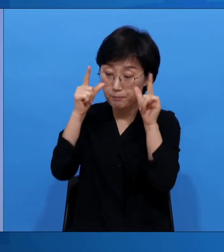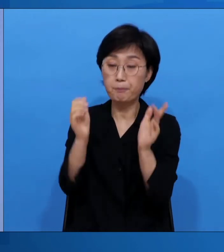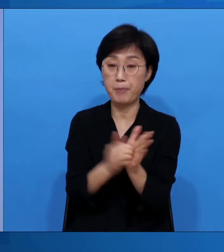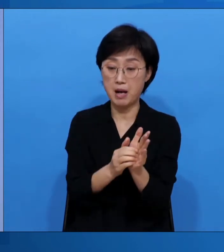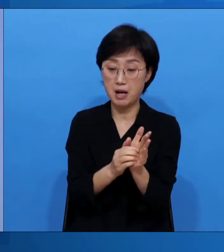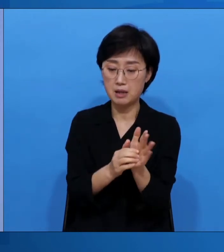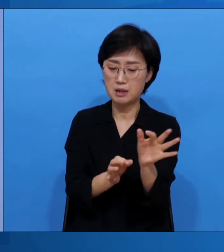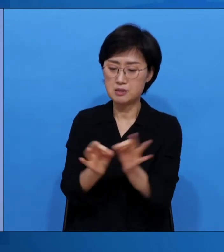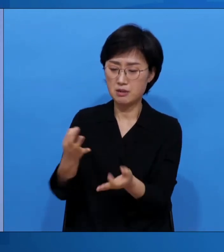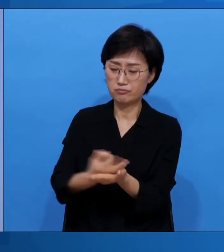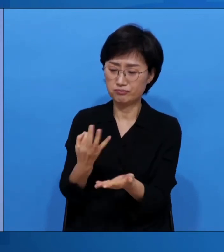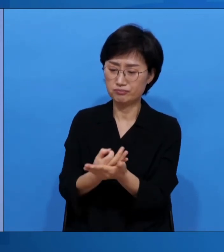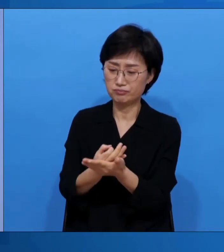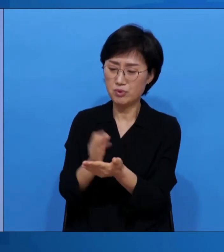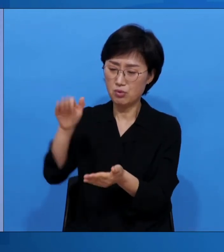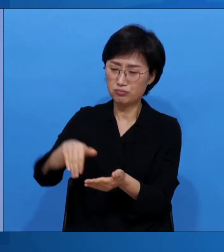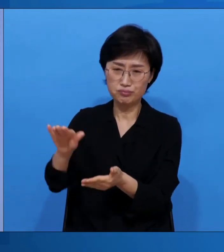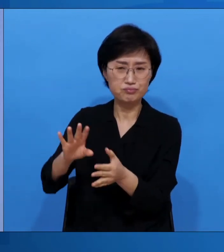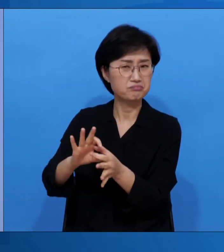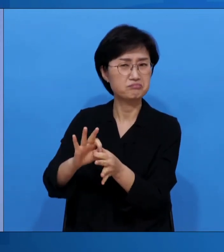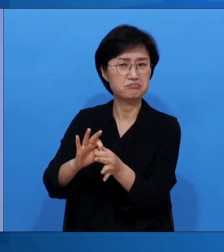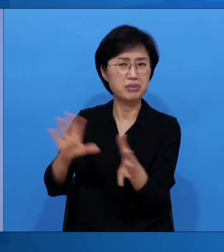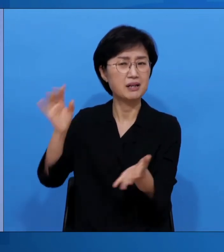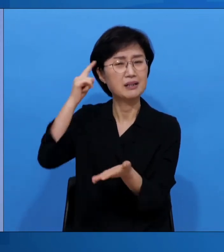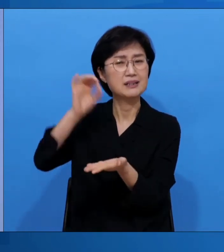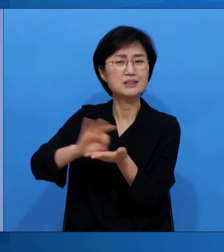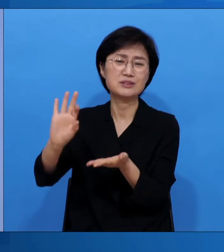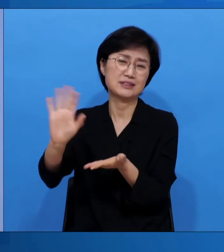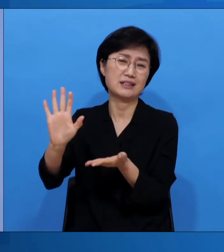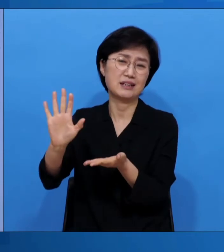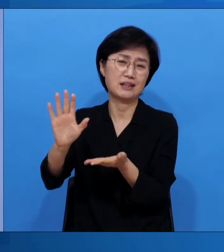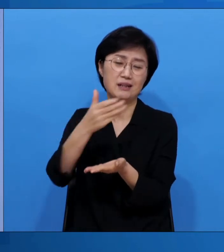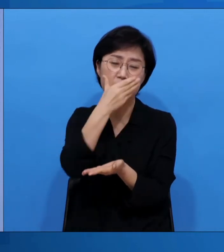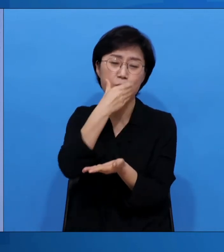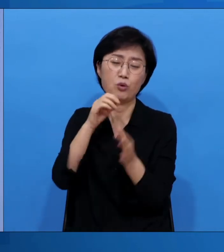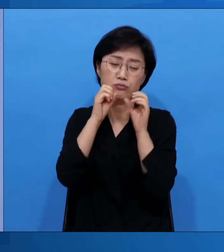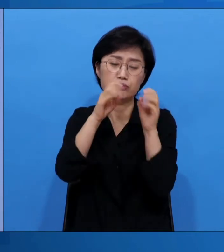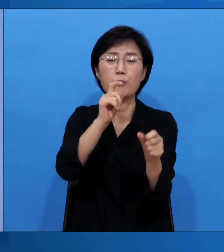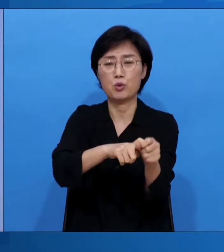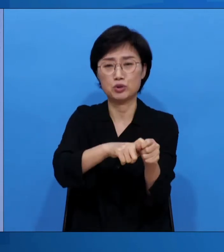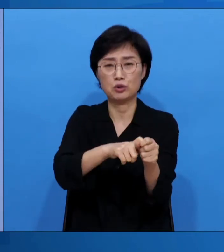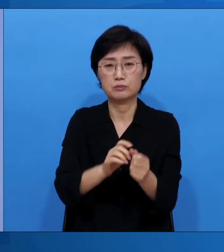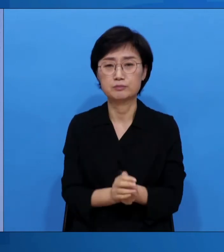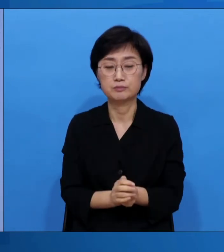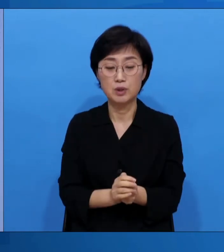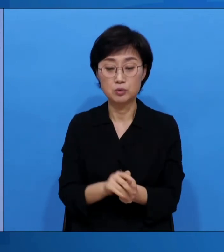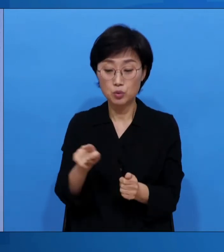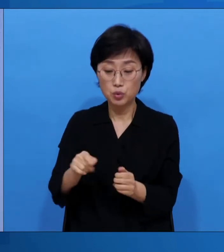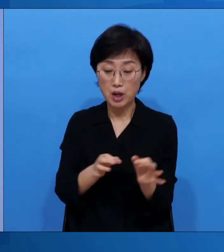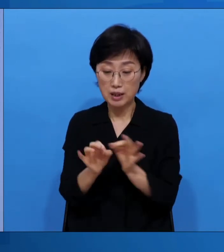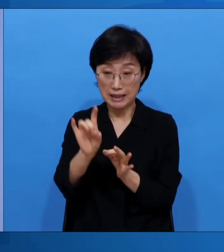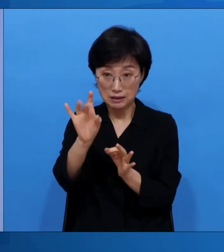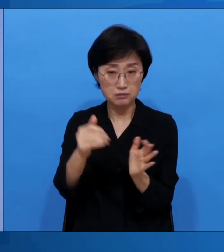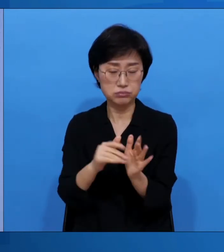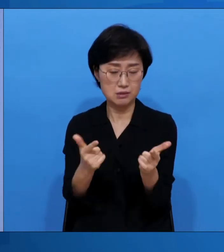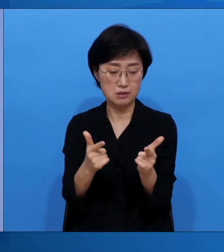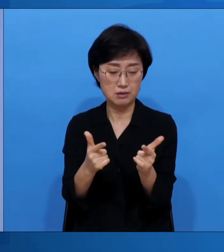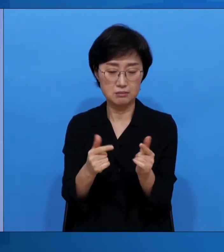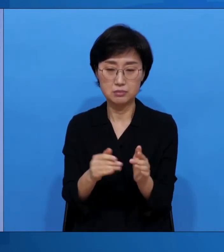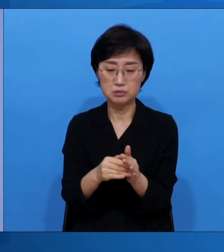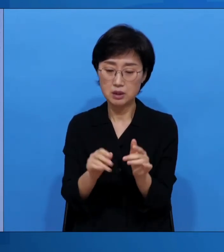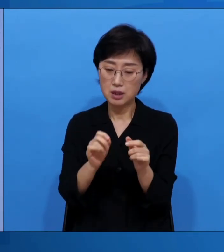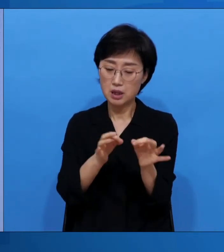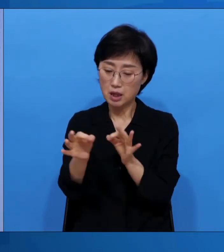her business. 이래가지고 또 한 개 이제 가게를 만드는 거예요. And then, of course, this owner made another branch or another store.